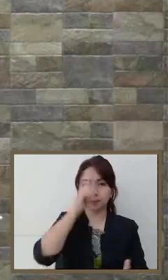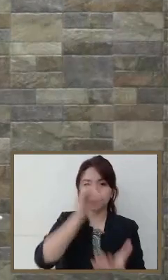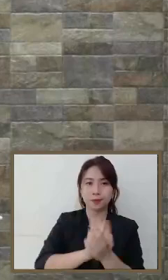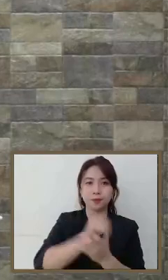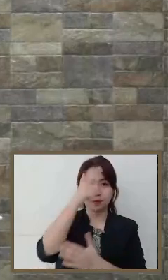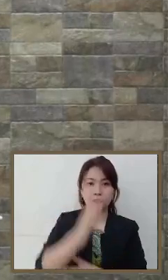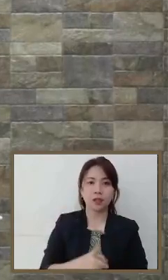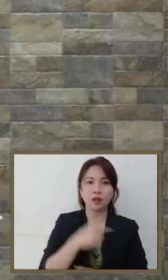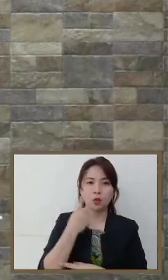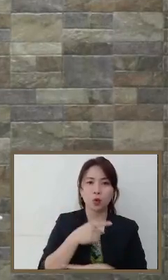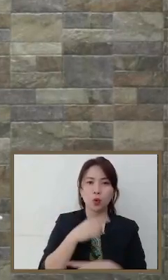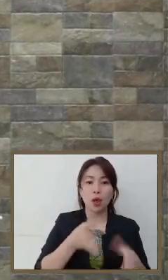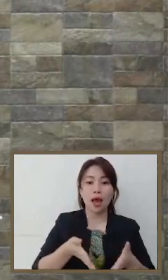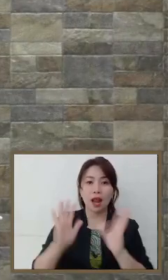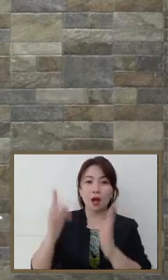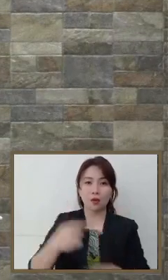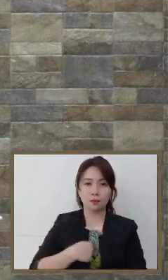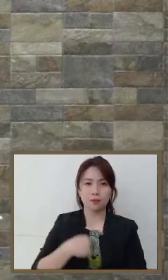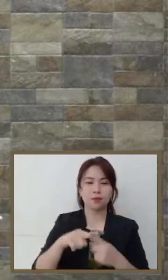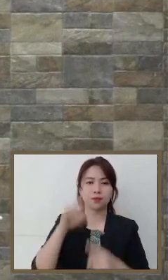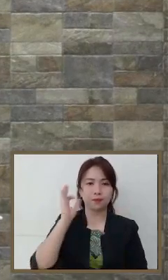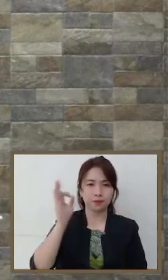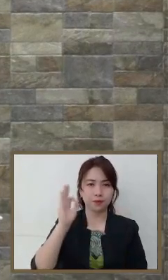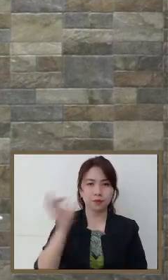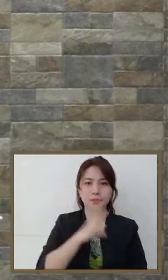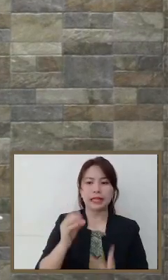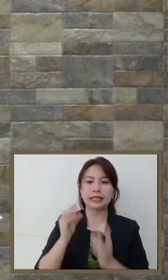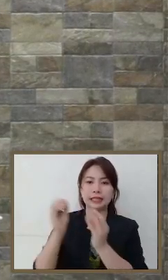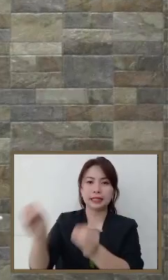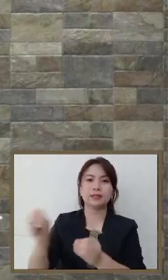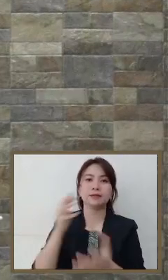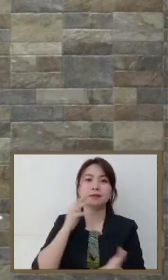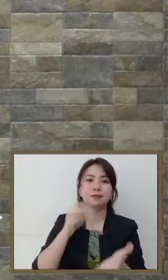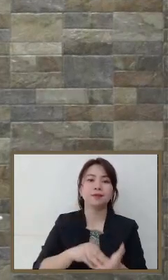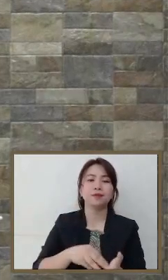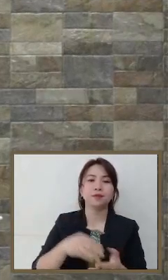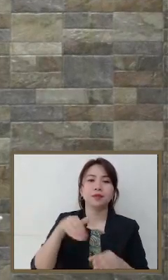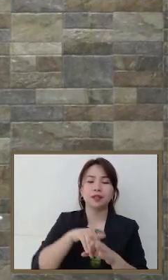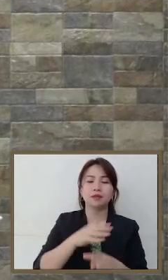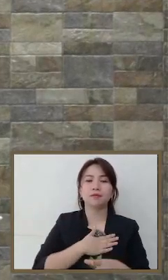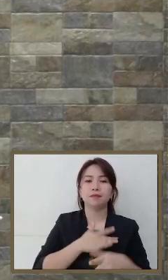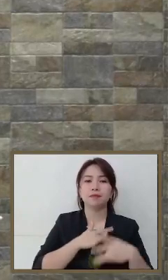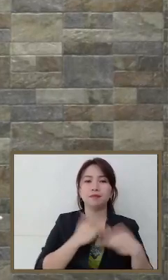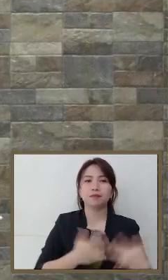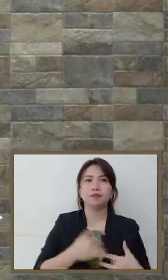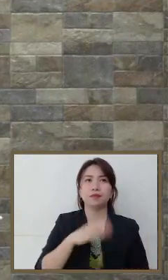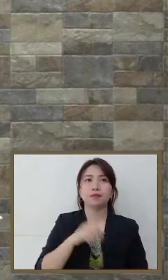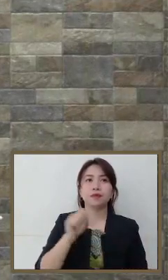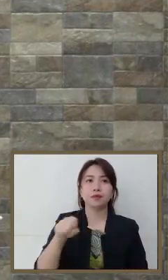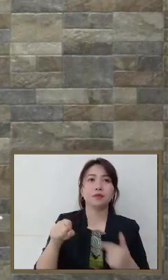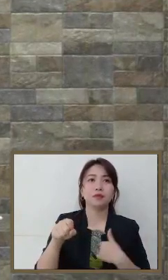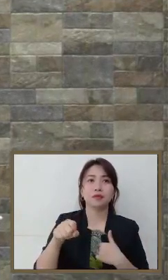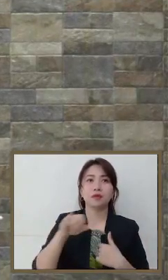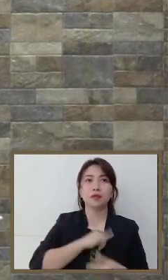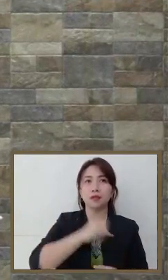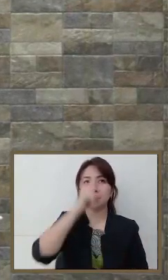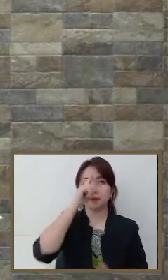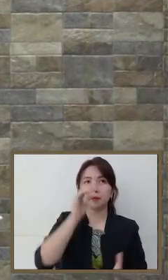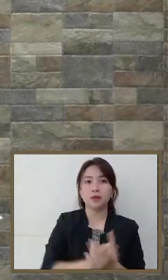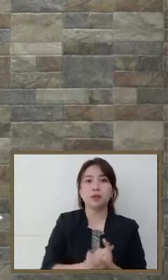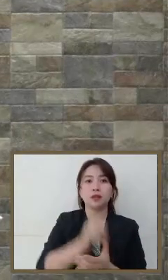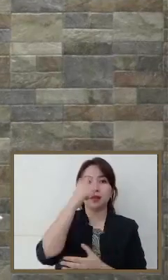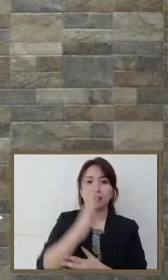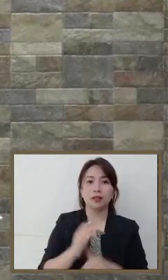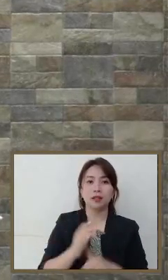sa akin dito at ang diyos ang naglagay ng mensahe sa akin dito at ako'y nanini na ang Diyos ang mag-bless sa bawat isa po sa atin